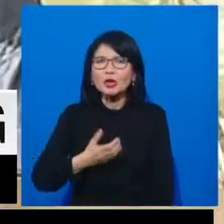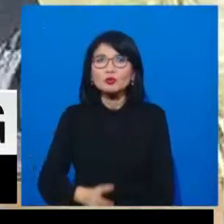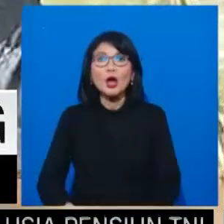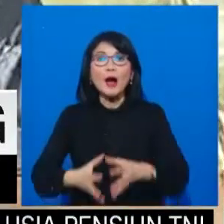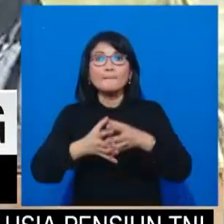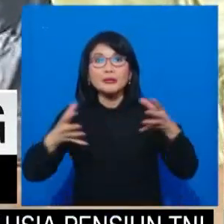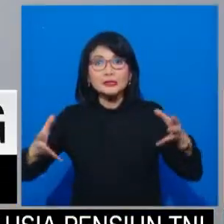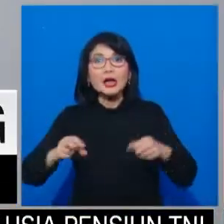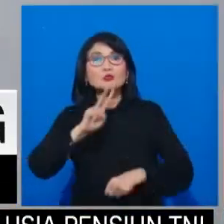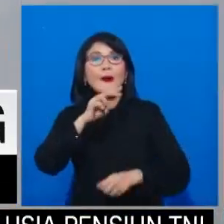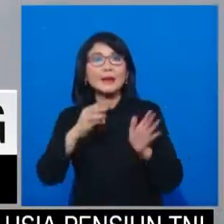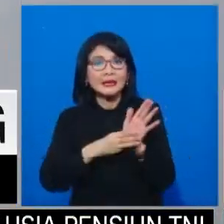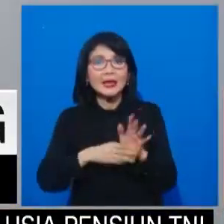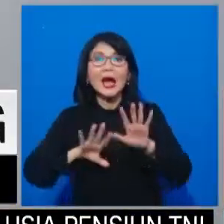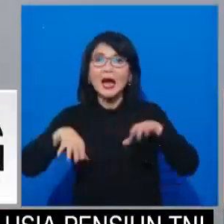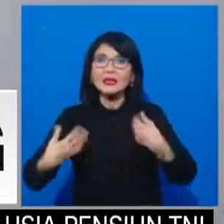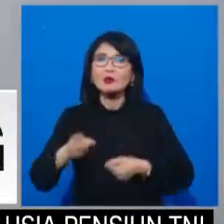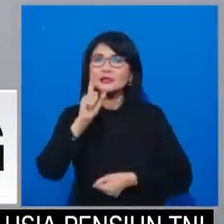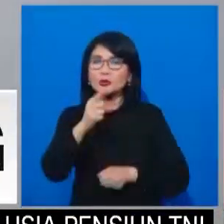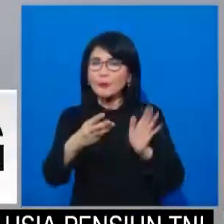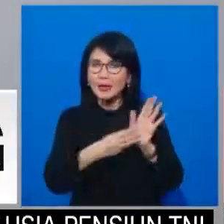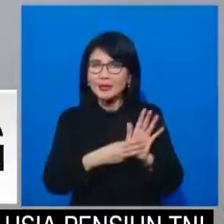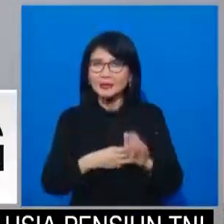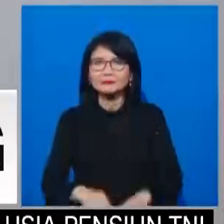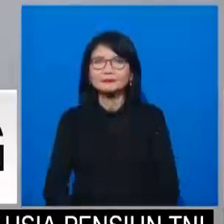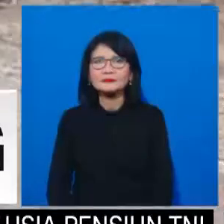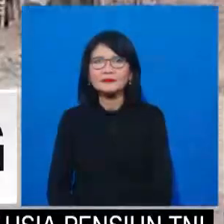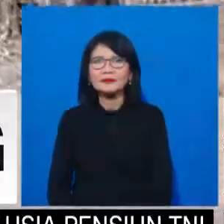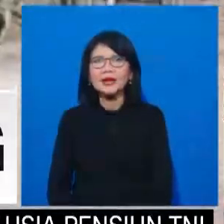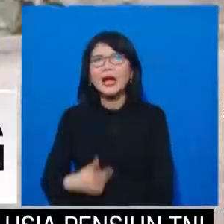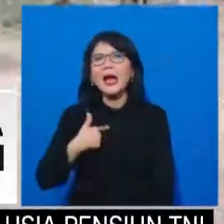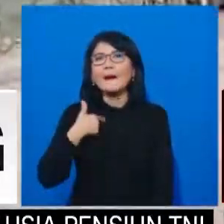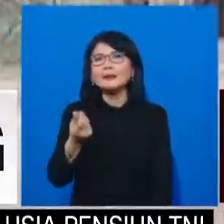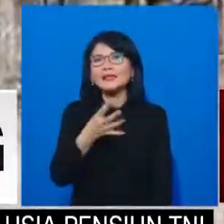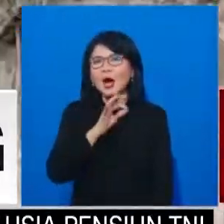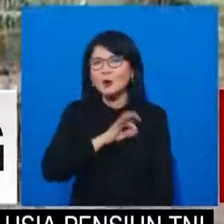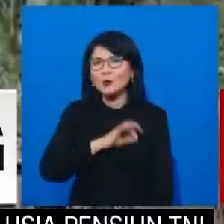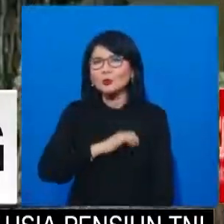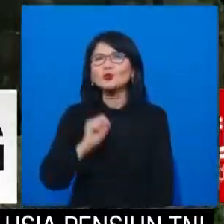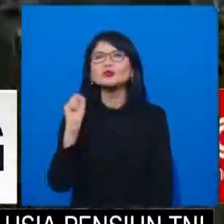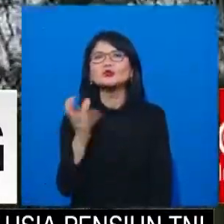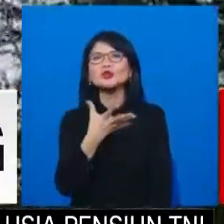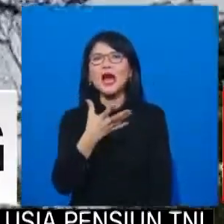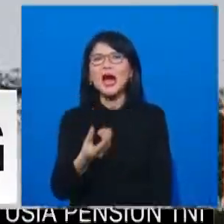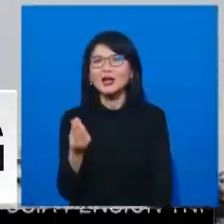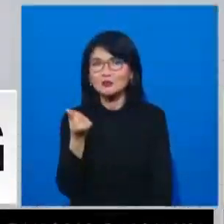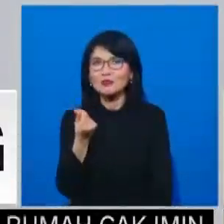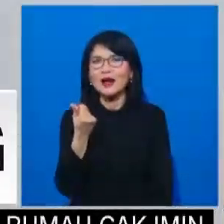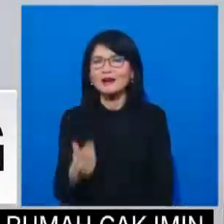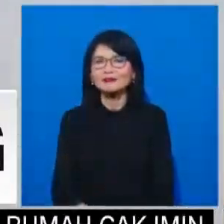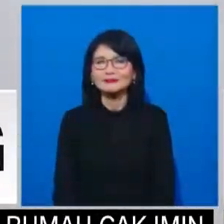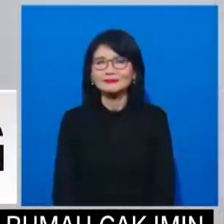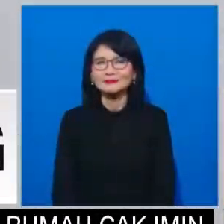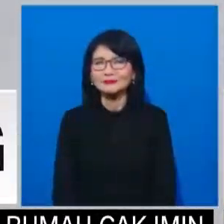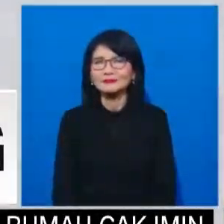meter, 1 meter. Dari ketekunannya, Warsit mengaku bisa menghasilkan cuan jutaan rupiah.